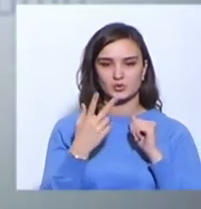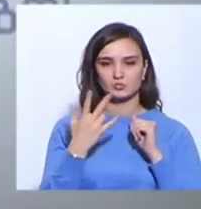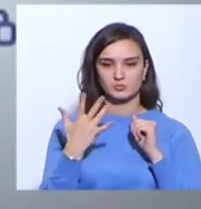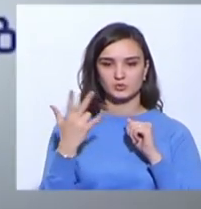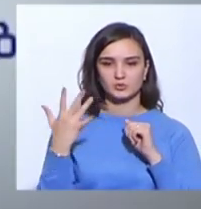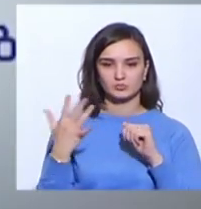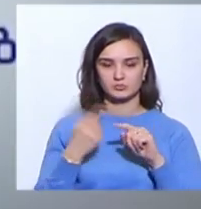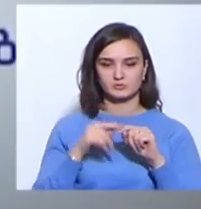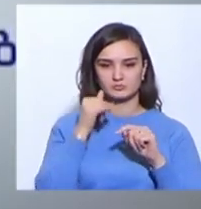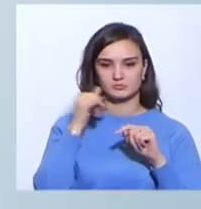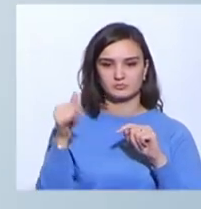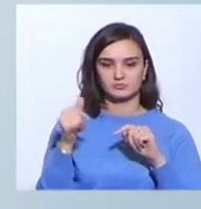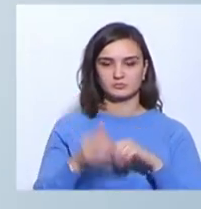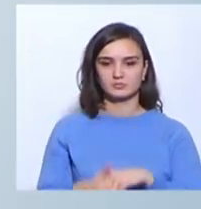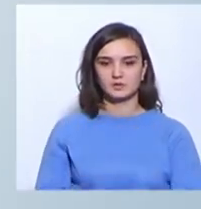2-20-35-35.